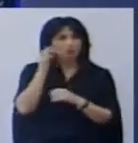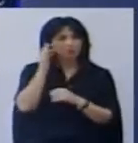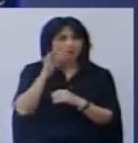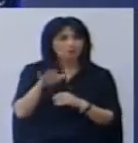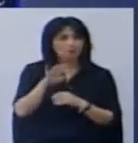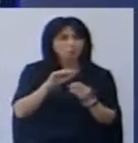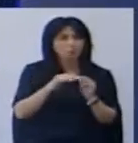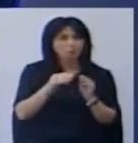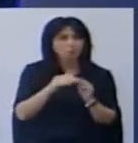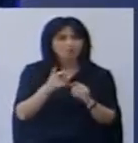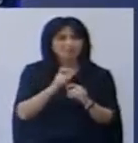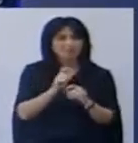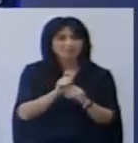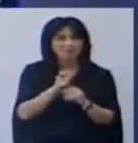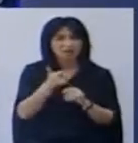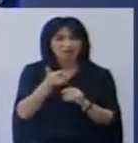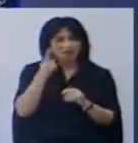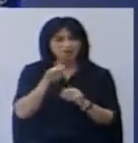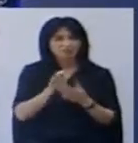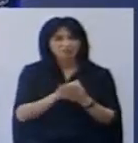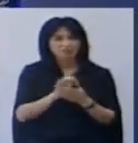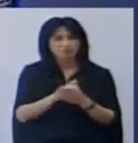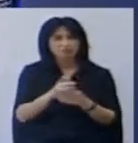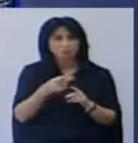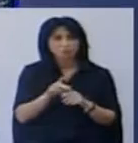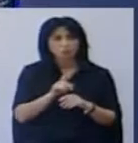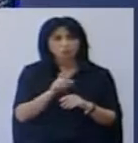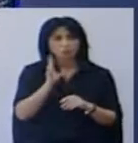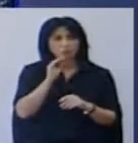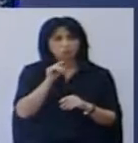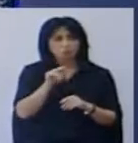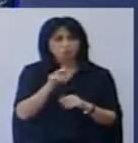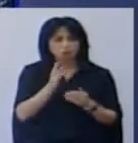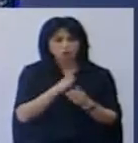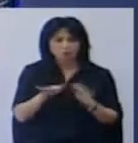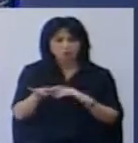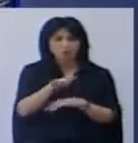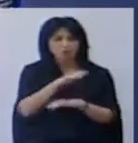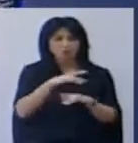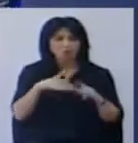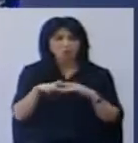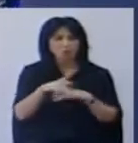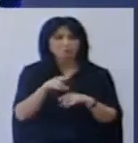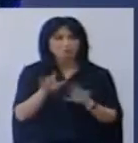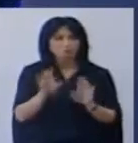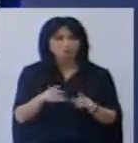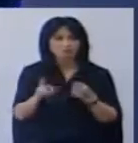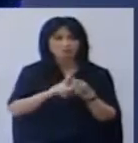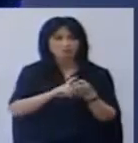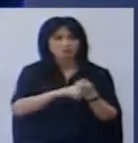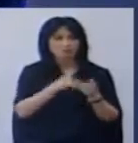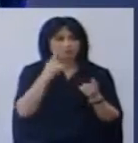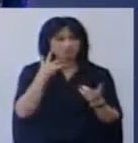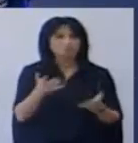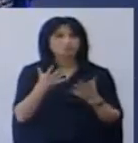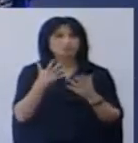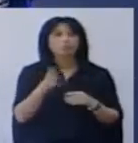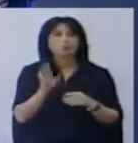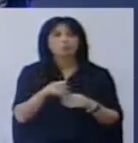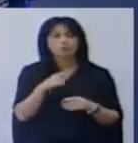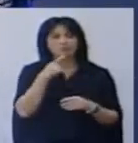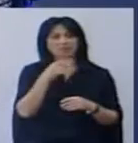სამეგრელოს პრობლემატიკასაც ძალიან კარგად ვიცნობ, იმიტომ რომ როცა ხარ ფოთში და მოძრაობა იმ რეგიონში, ისედაც თვალნათელია ყველაფერი.